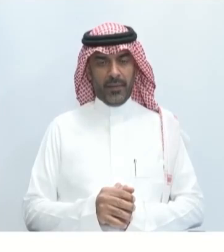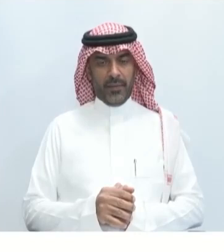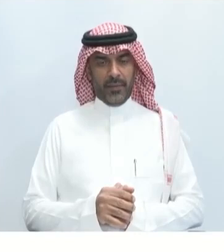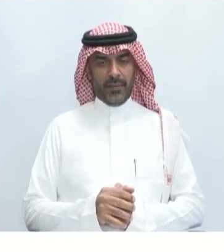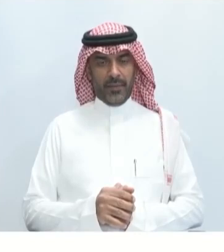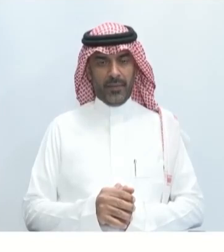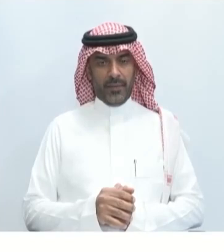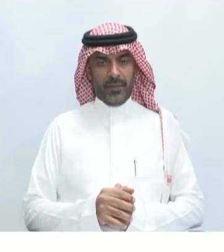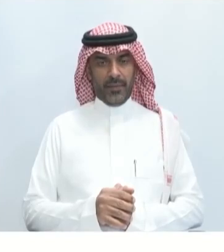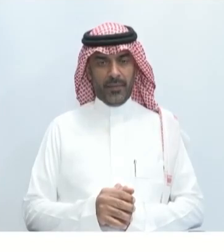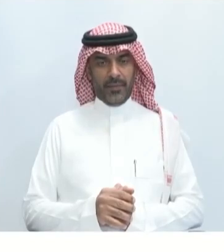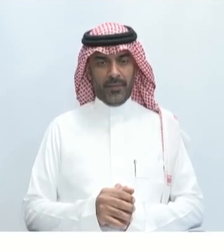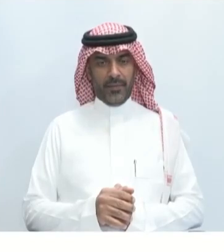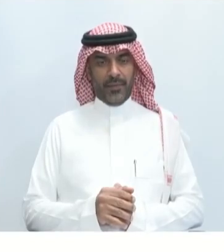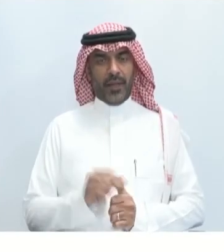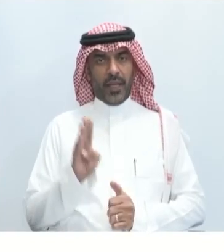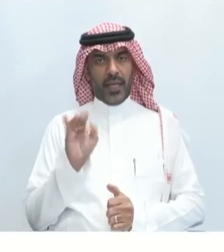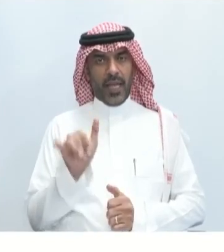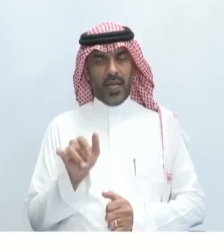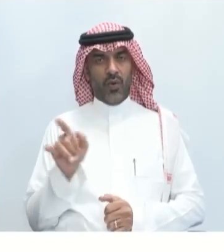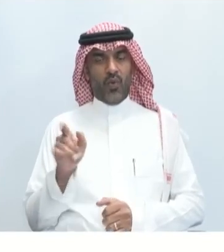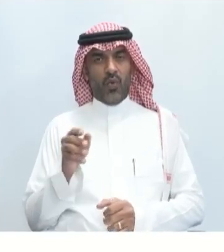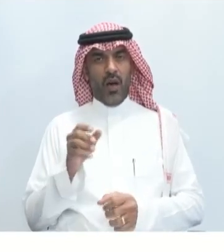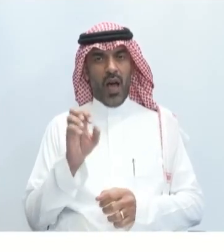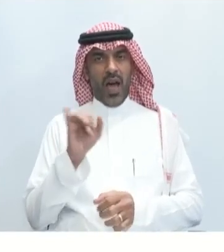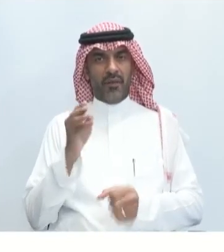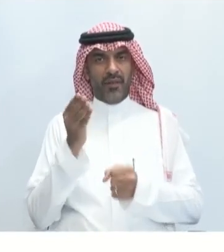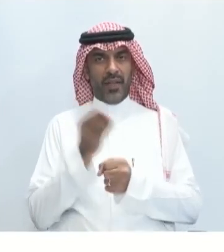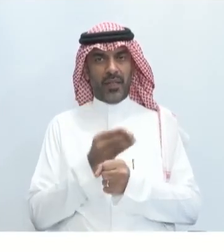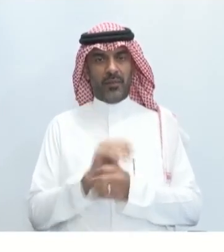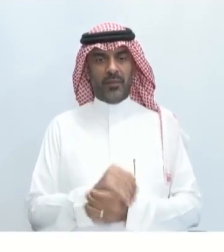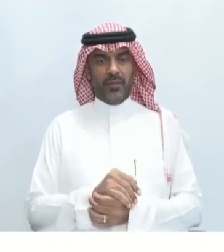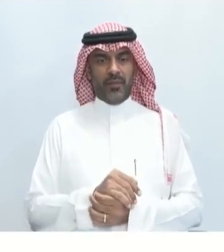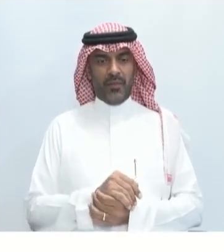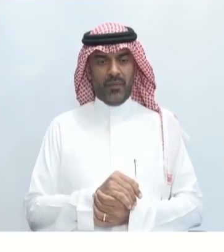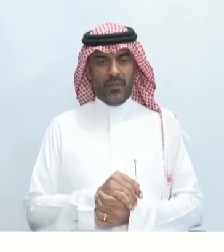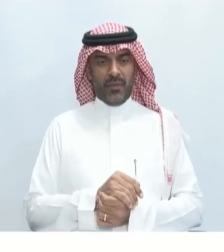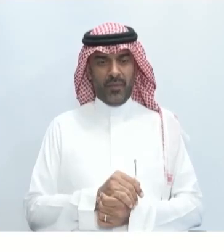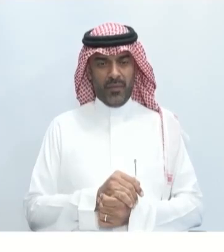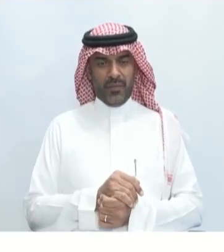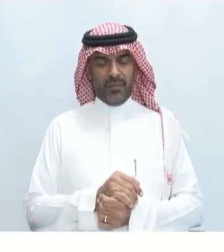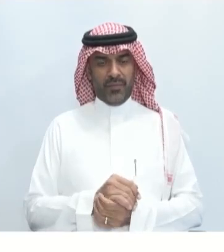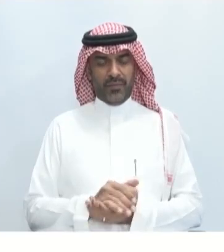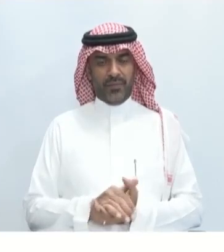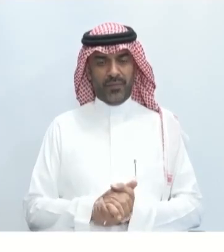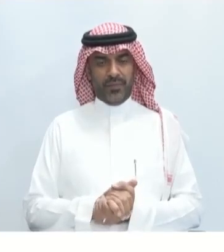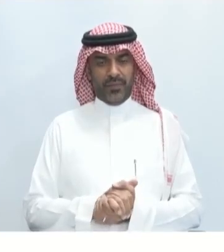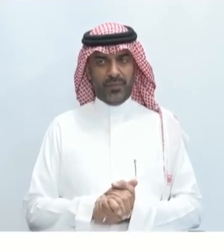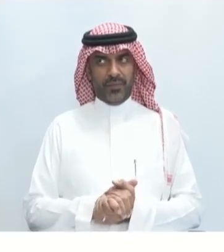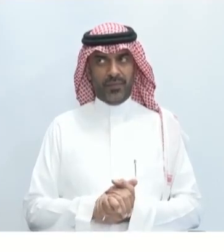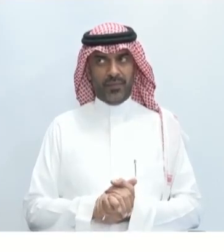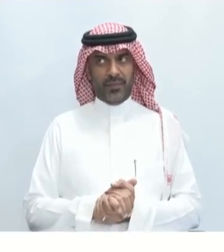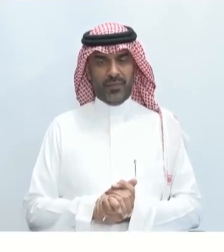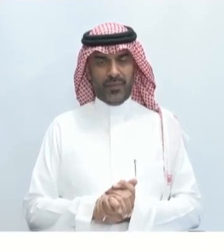التعليل كي اداه نصب حرف نصب للفعل المضارع ولن ايضا هو حرف نصب